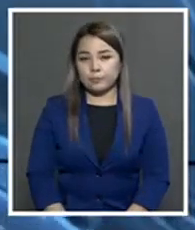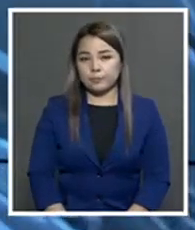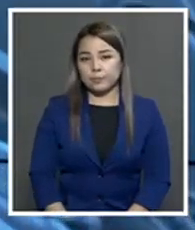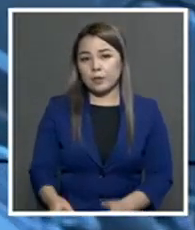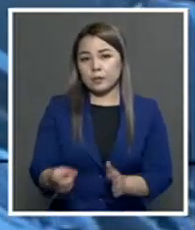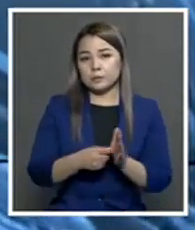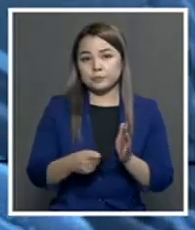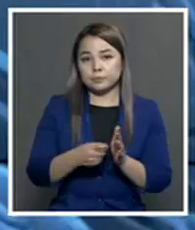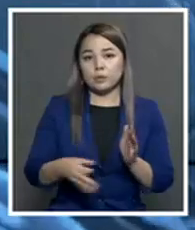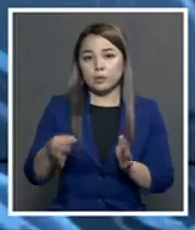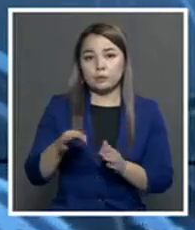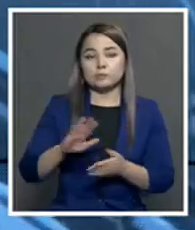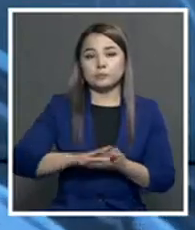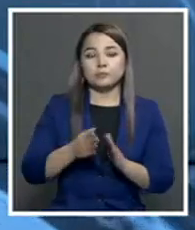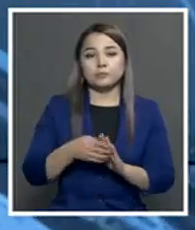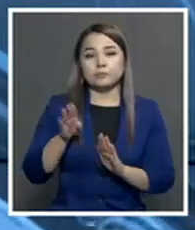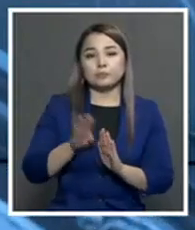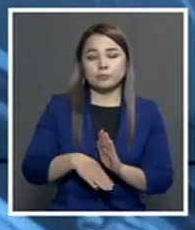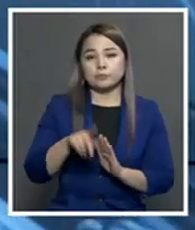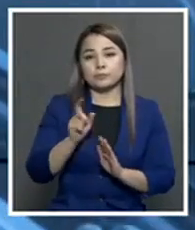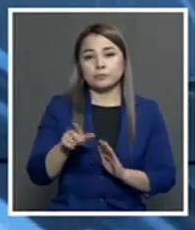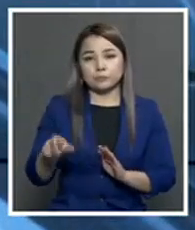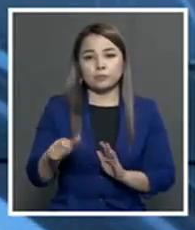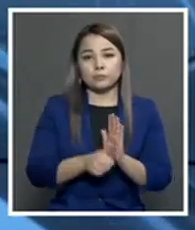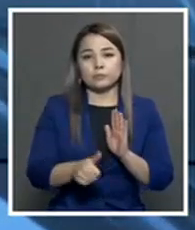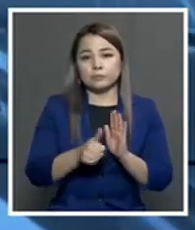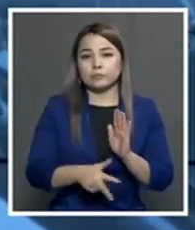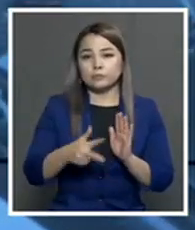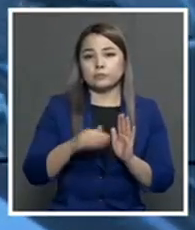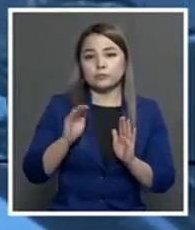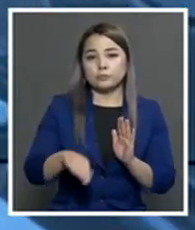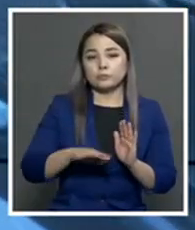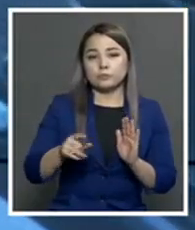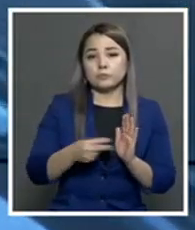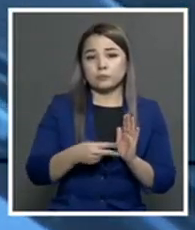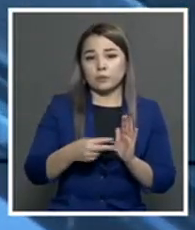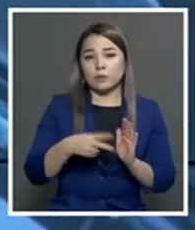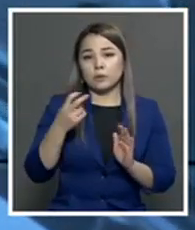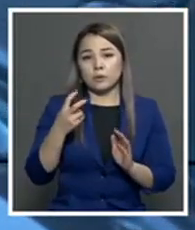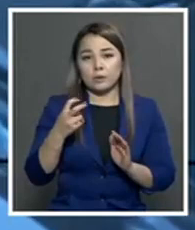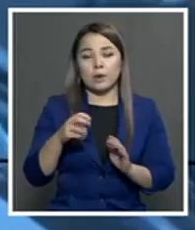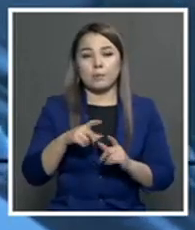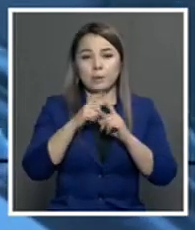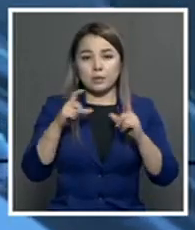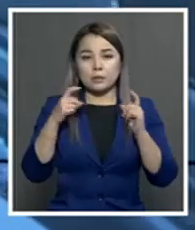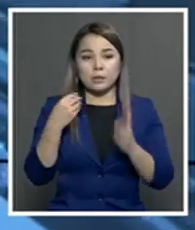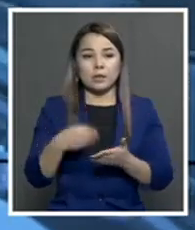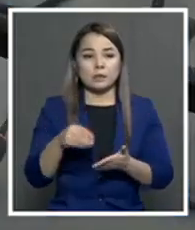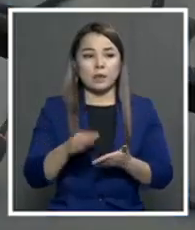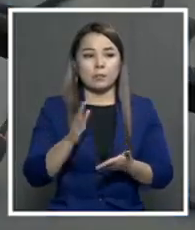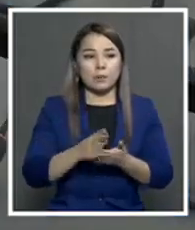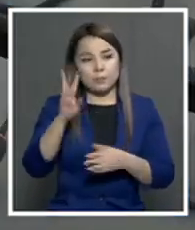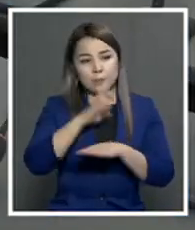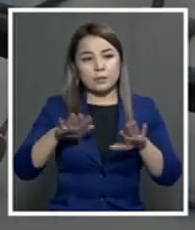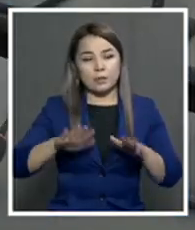Қарағанды облысында жансақтау бөлімінің дәрігерлері үшін біреуі 68 мың теңге тұратын 200 маска сатып алынды. Оларда мемлекеттік сатып